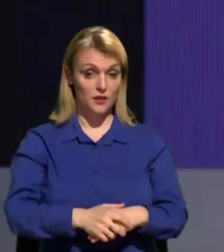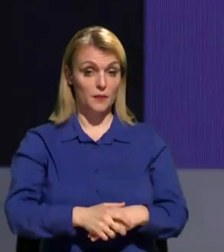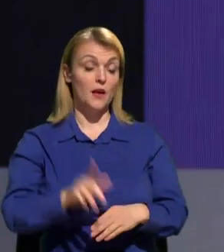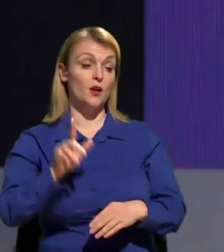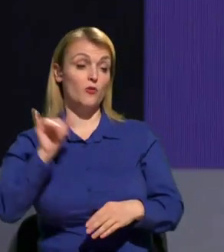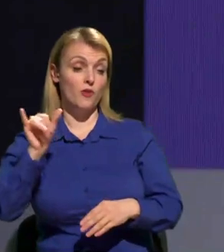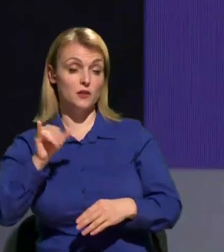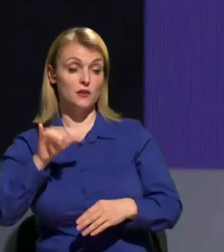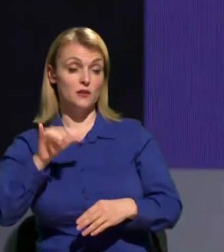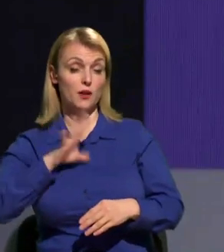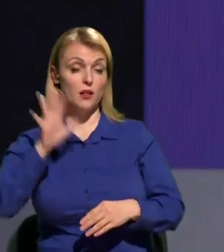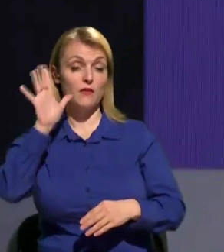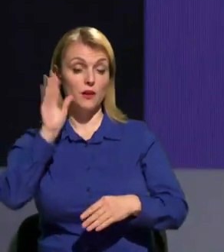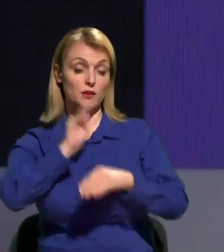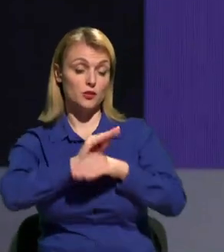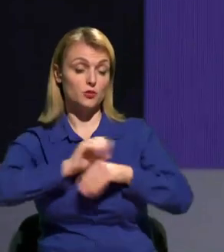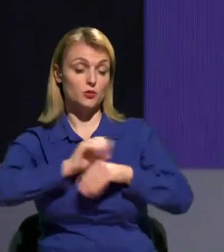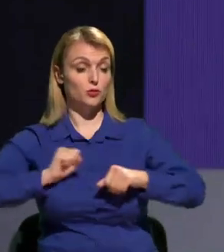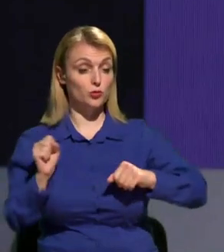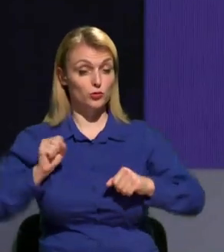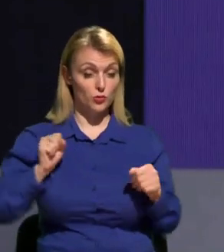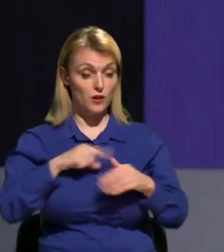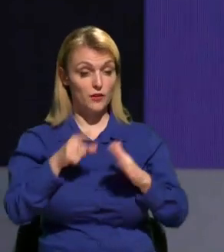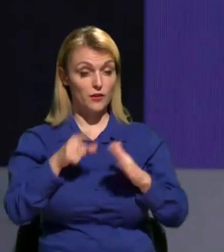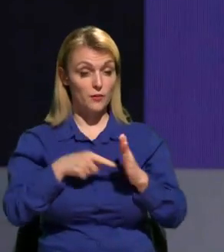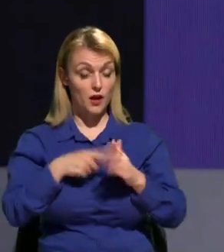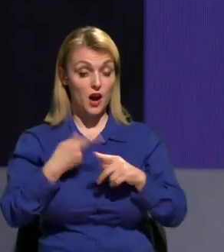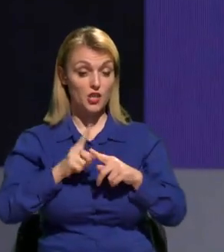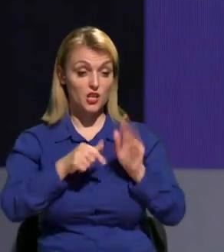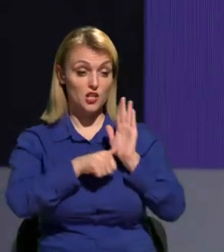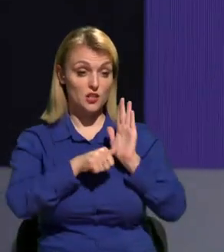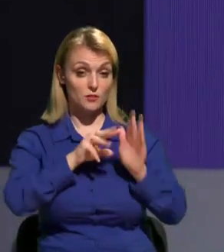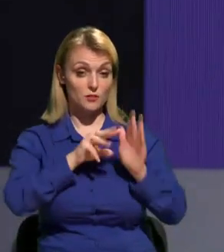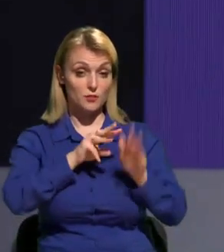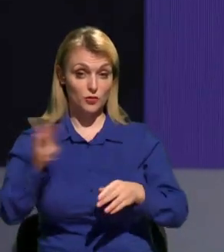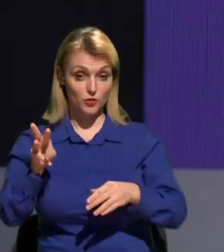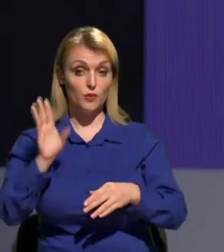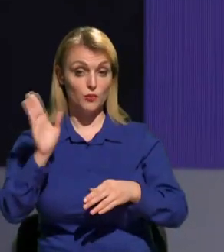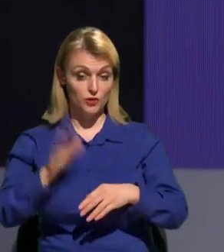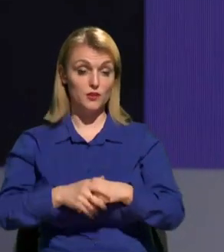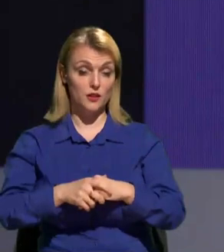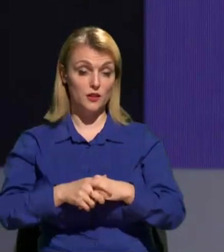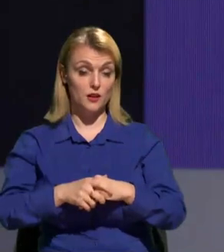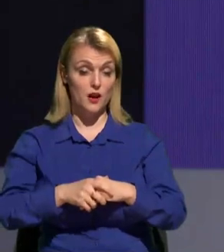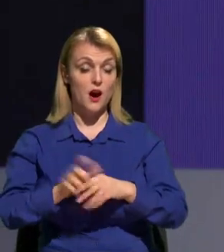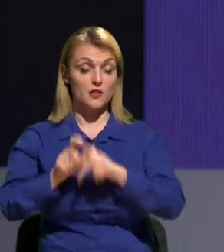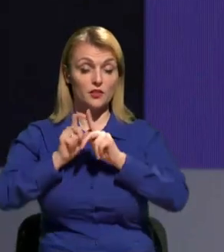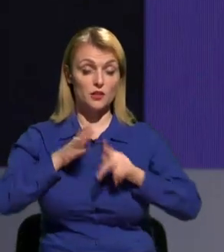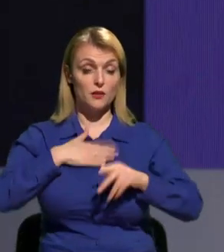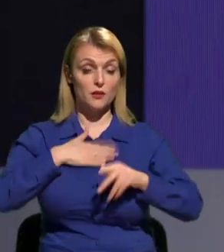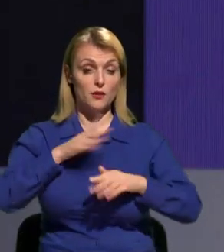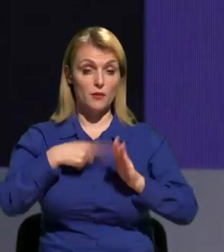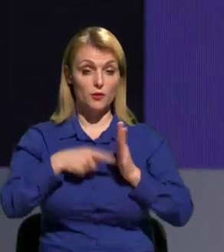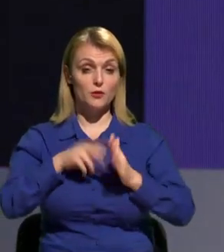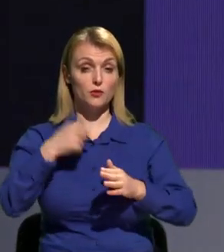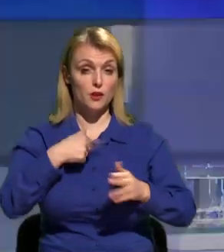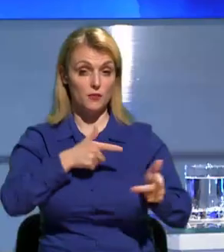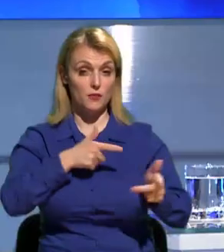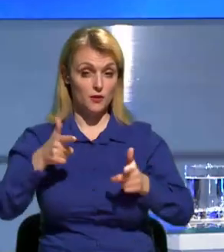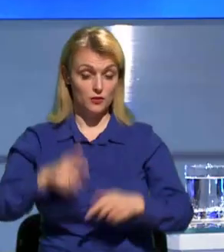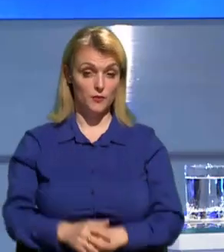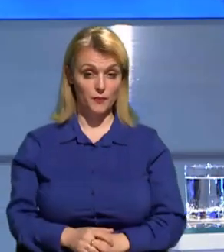adresa întrebări unui altuia, cele 6 minute o să răspundeți tot la întrebările mele. Aveți 2 minute pentru a răspunde și